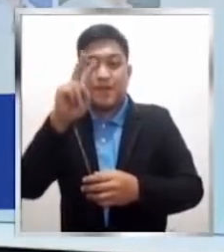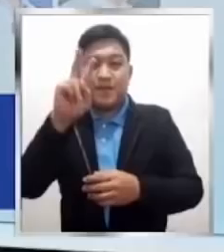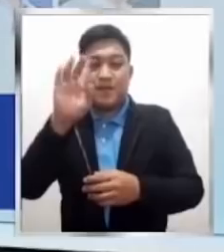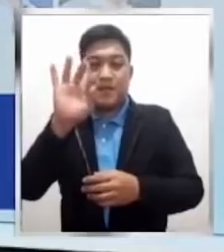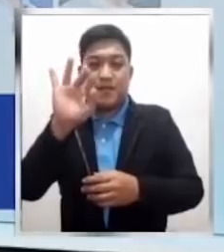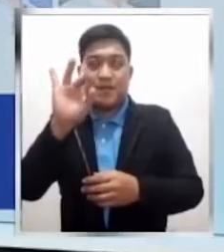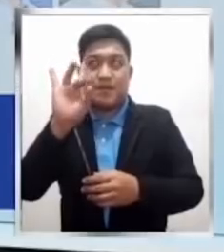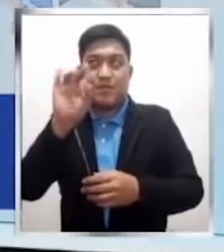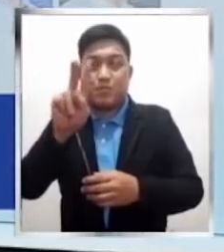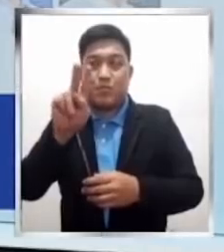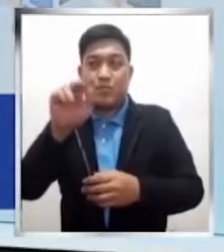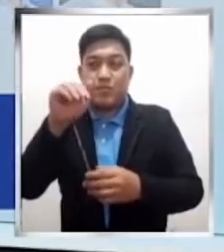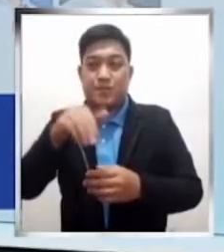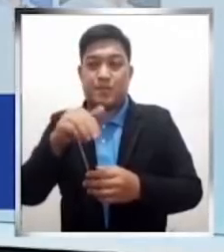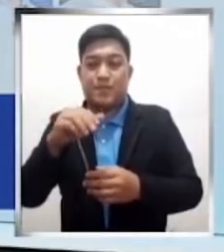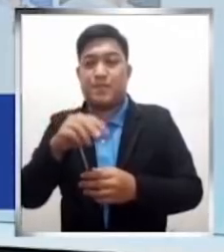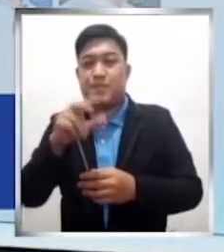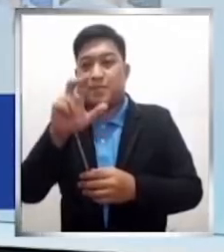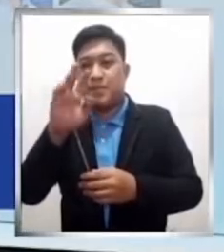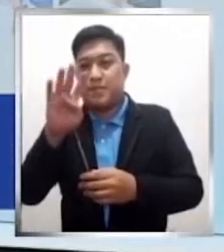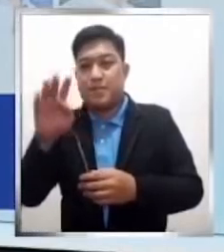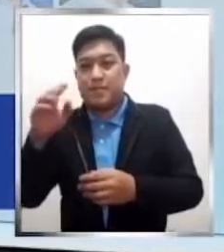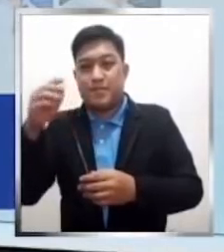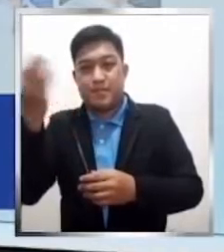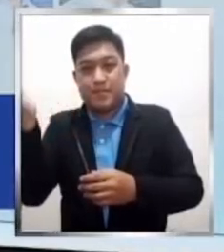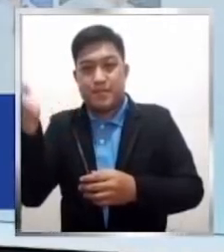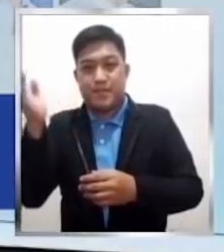82,144. Jose Montemayor Jr.,